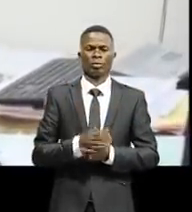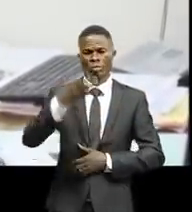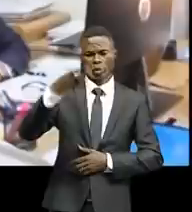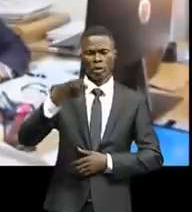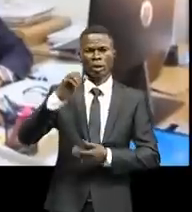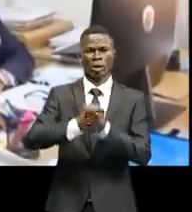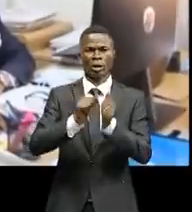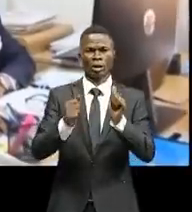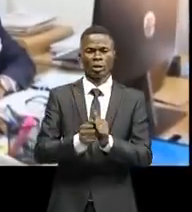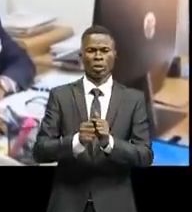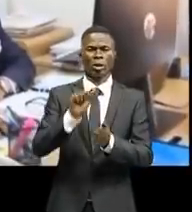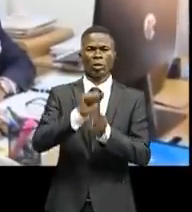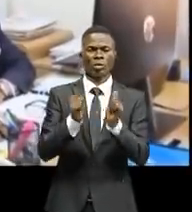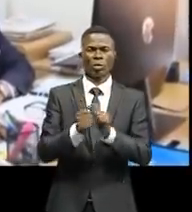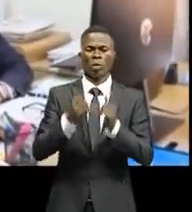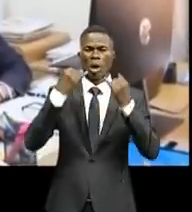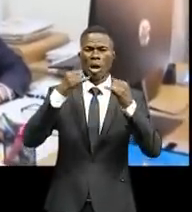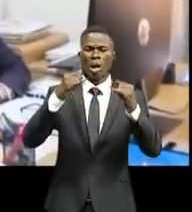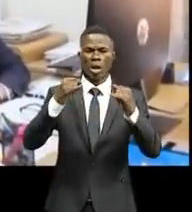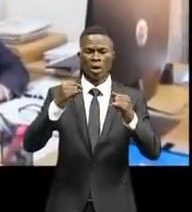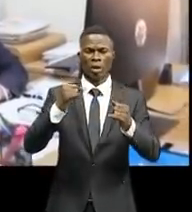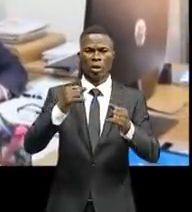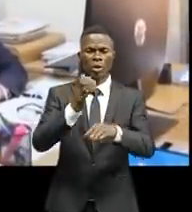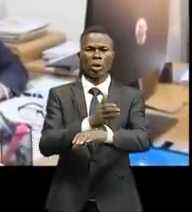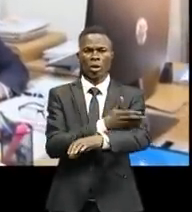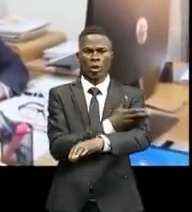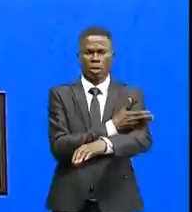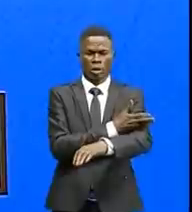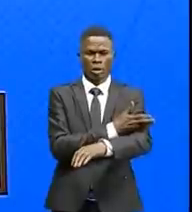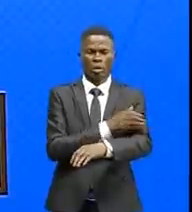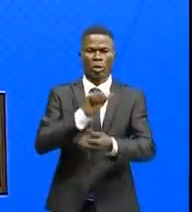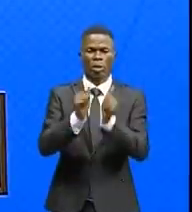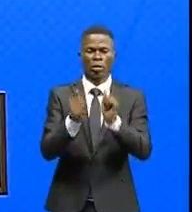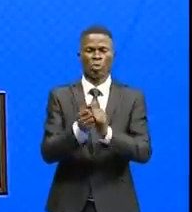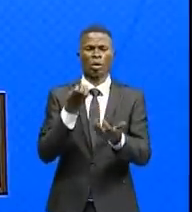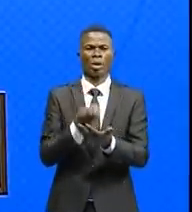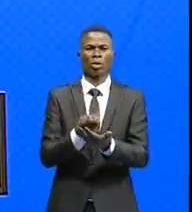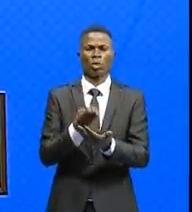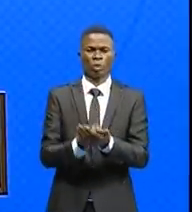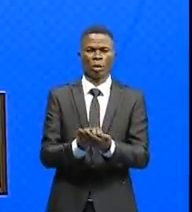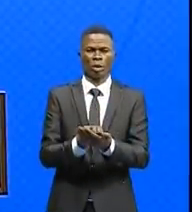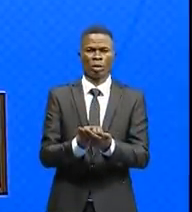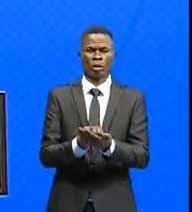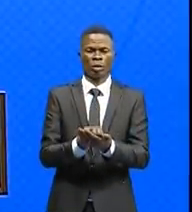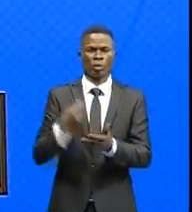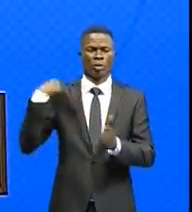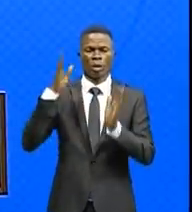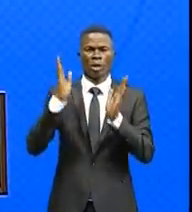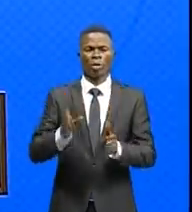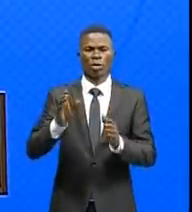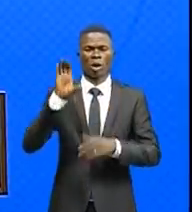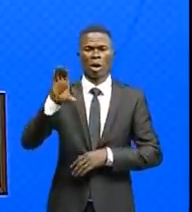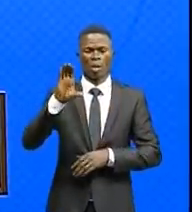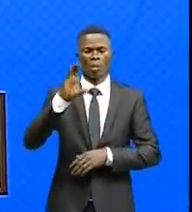Quatrième point sur ces chapitres de points d'information sur l'évolution de la conjoncture économique. La gouverneure de la